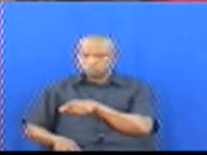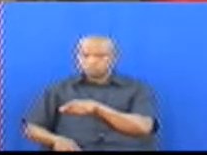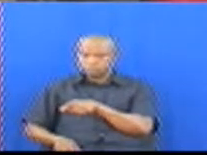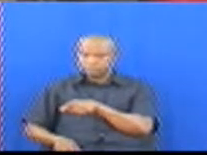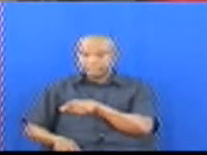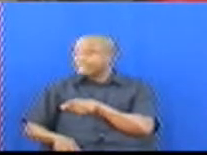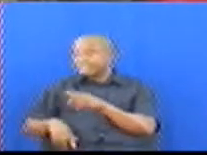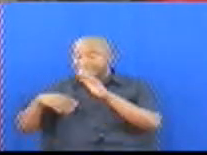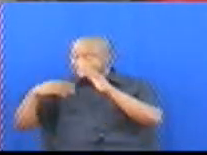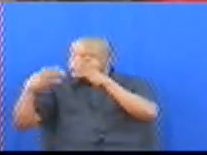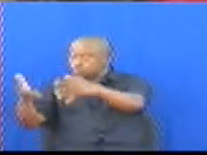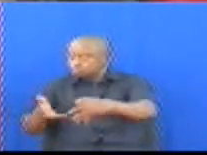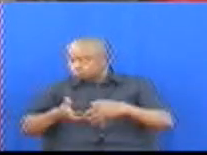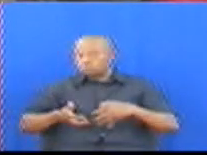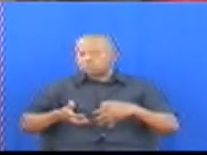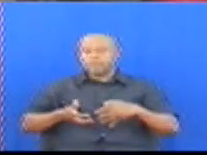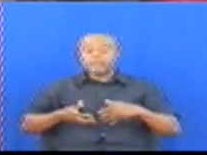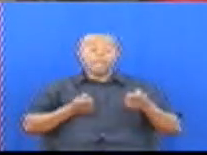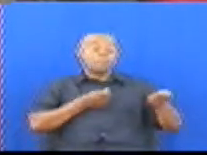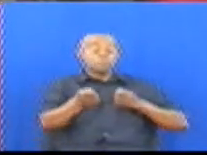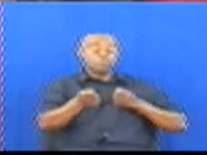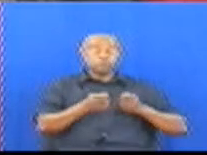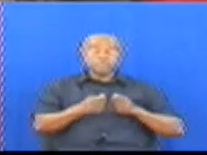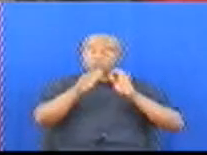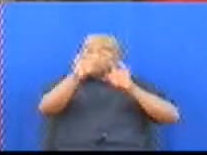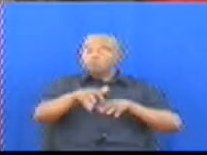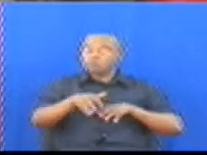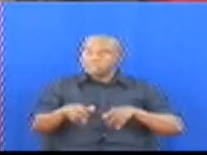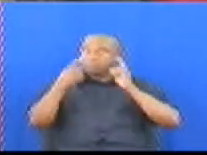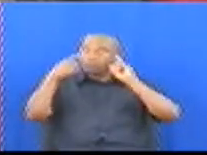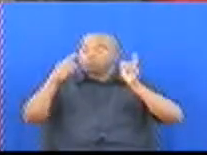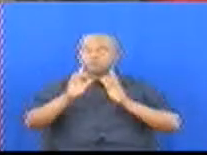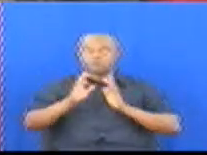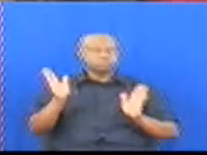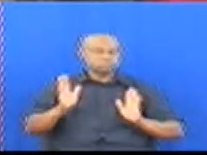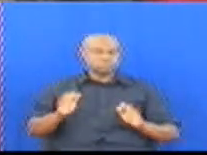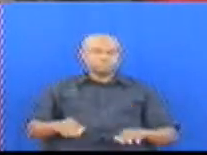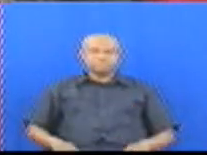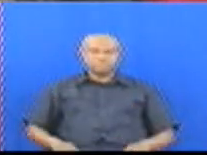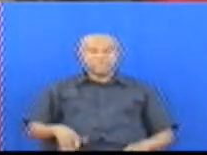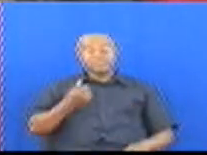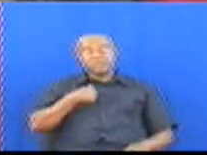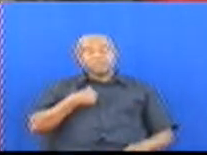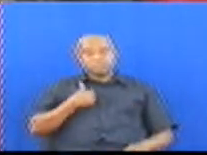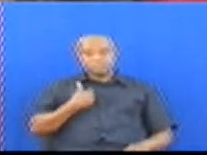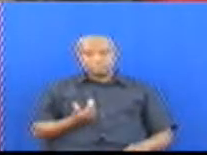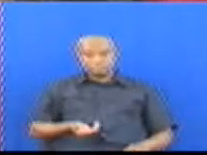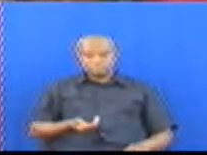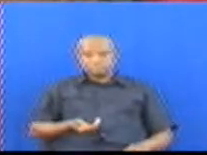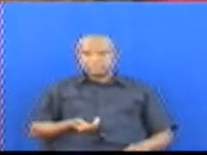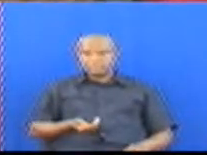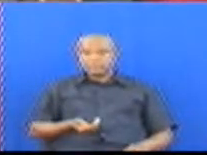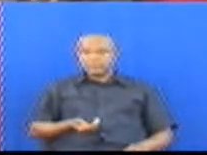isitaifishwe na mkurugenzi wa wanyamapori. Lakini nilikuwa naomba pengine